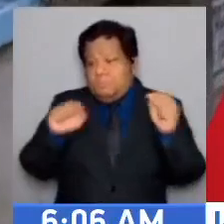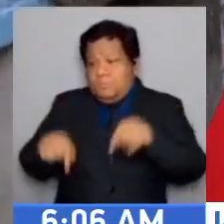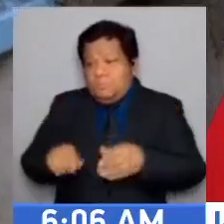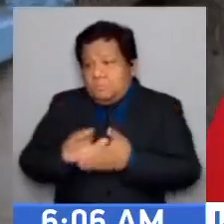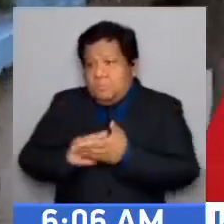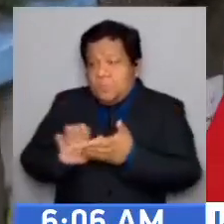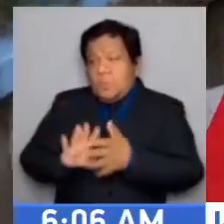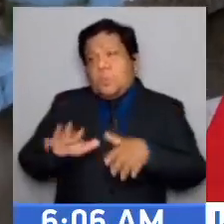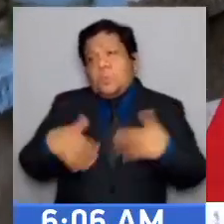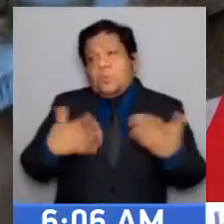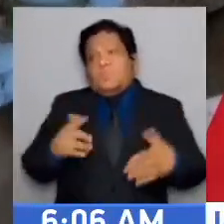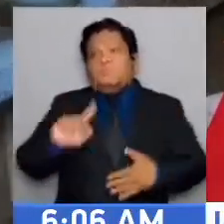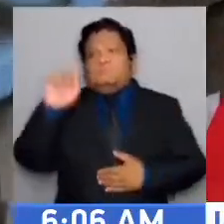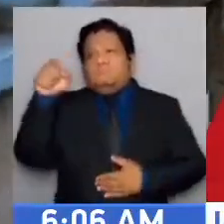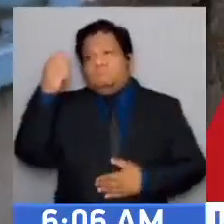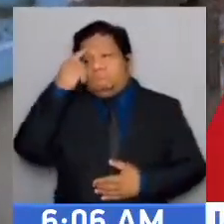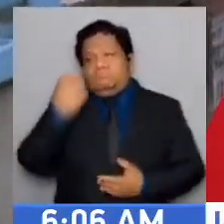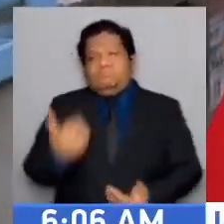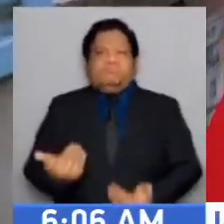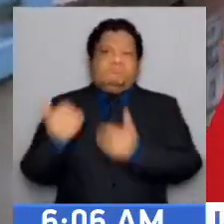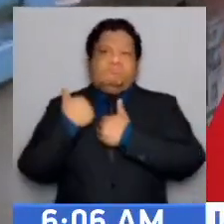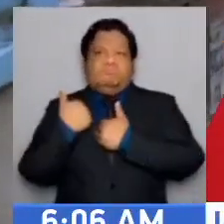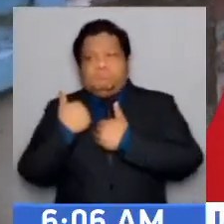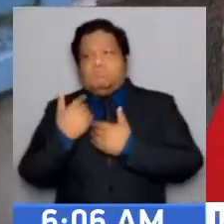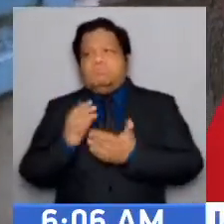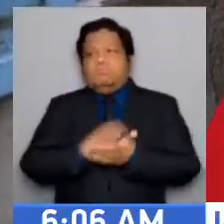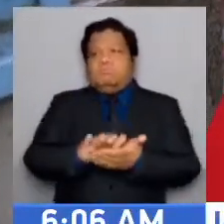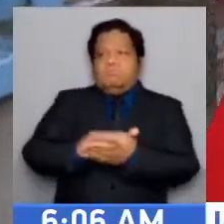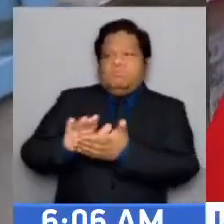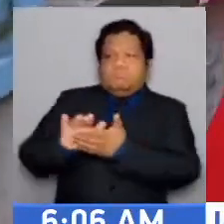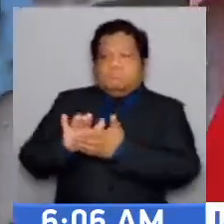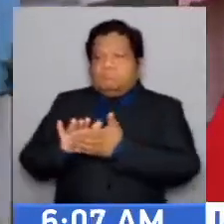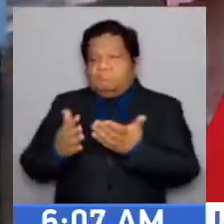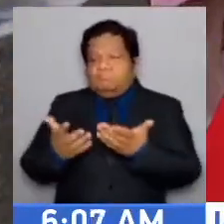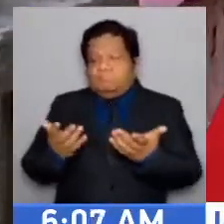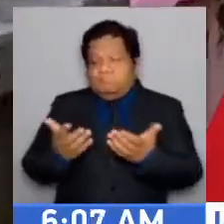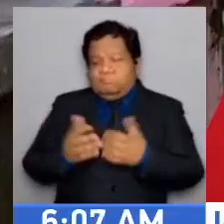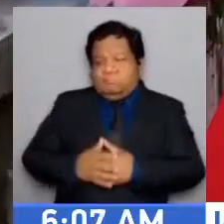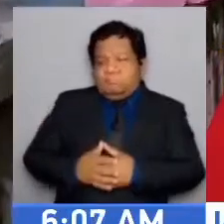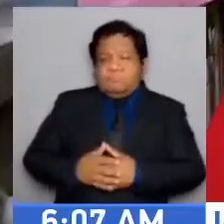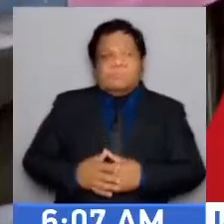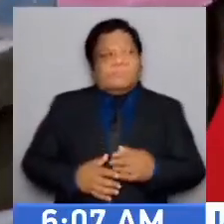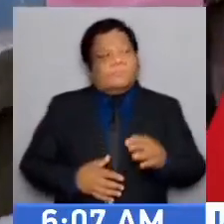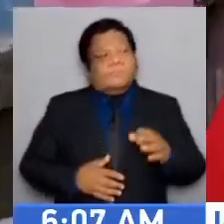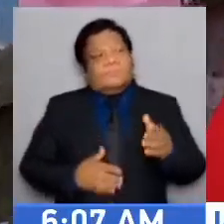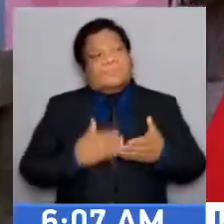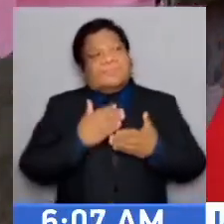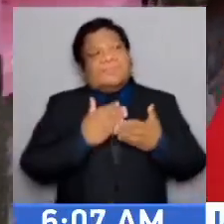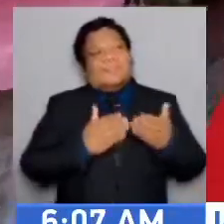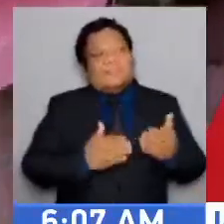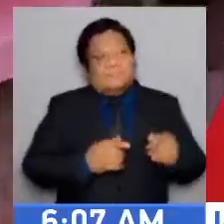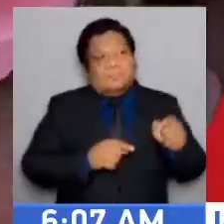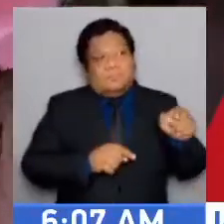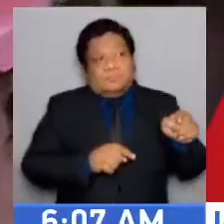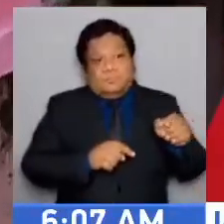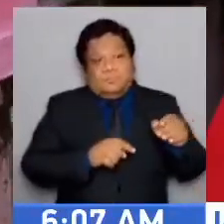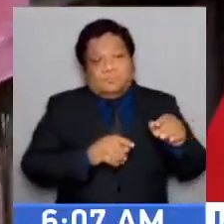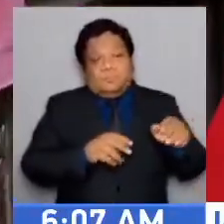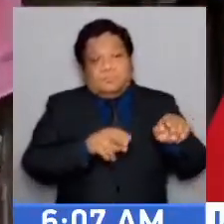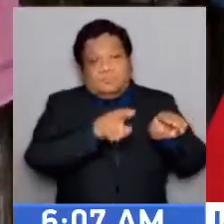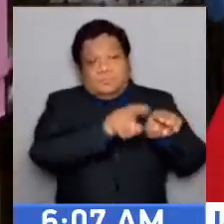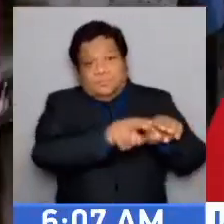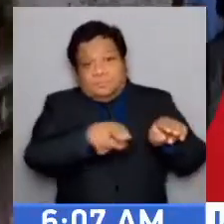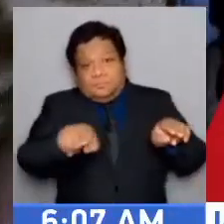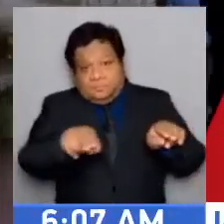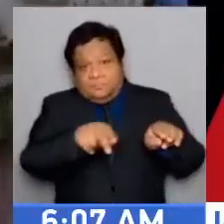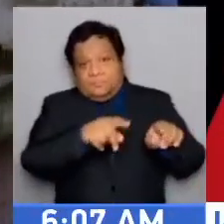mga tao na maglilinis ho dito? Yung mga yung mga puntod po ng mga tao rin po rito, sila po yung naglinis